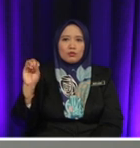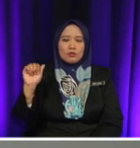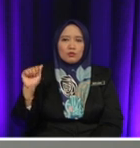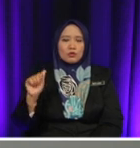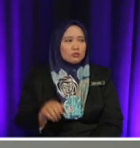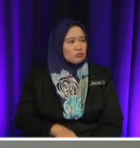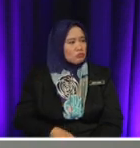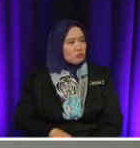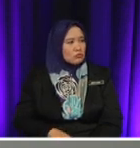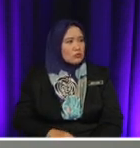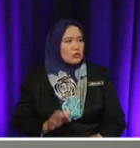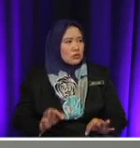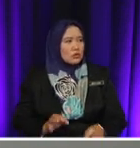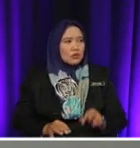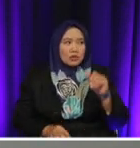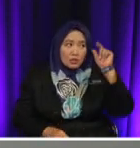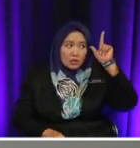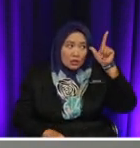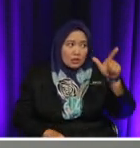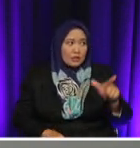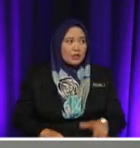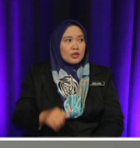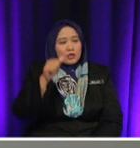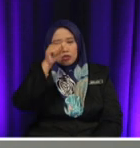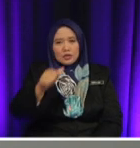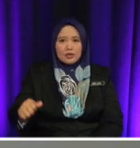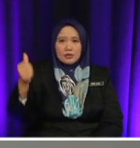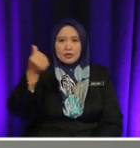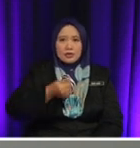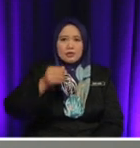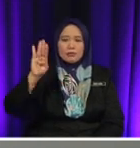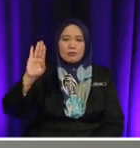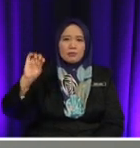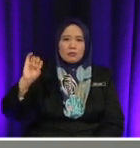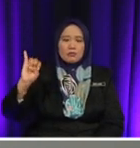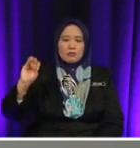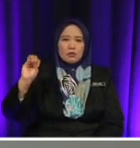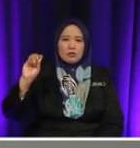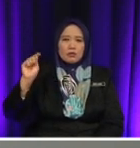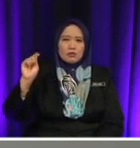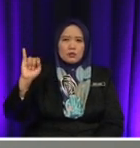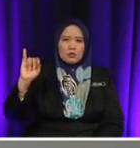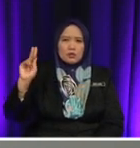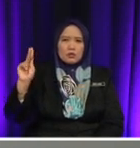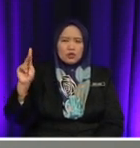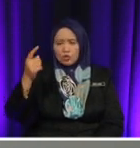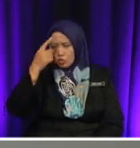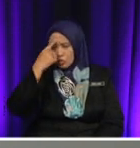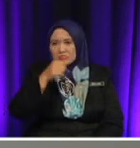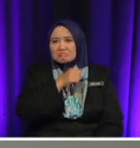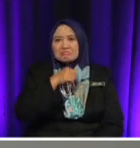tadi adakah dia boleh bunuh virus dia boleh bunuha bakteria ataupun boleh bunuh protozoa okey okey dan